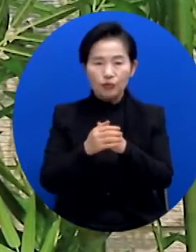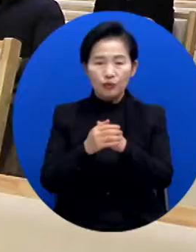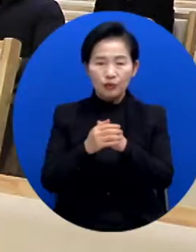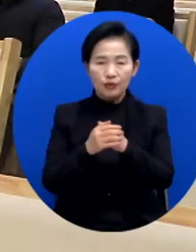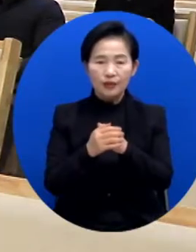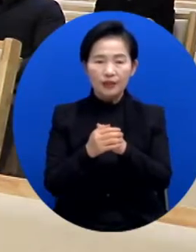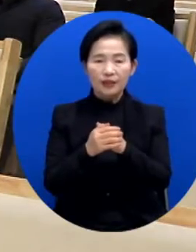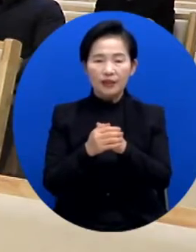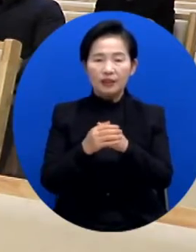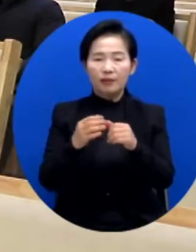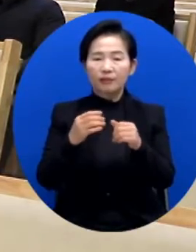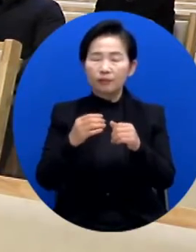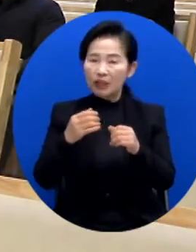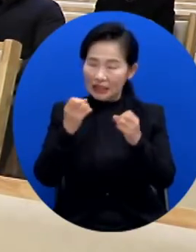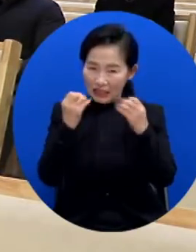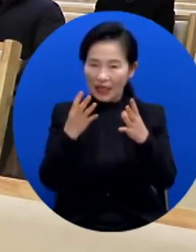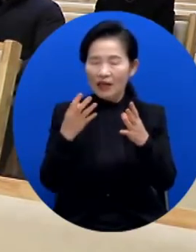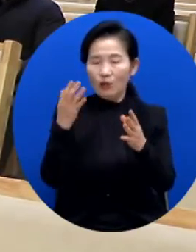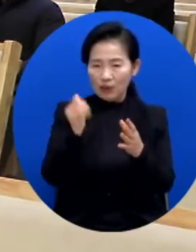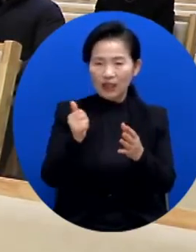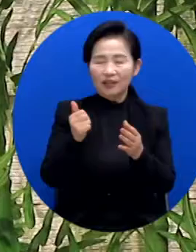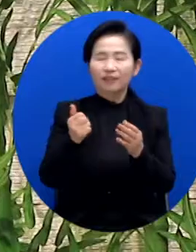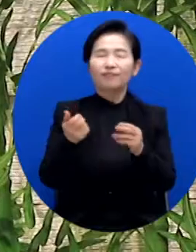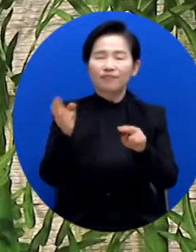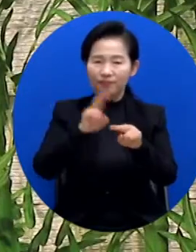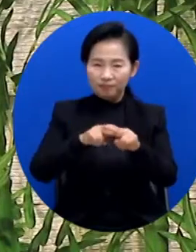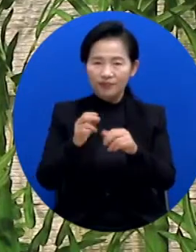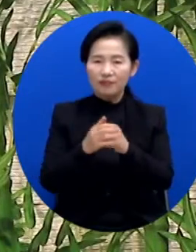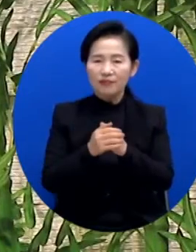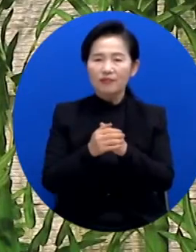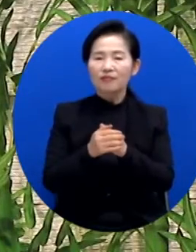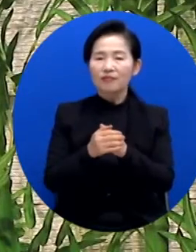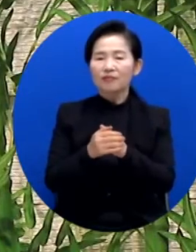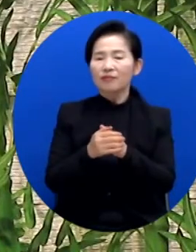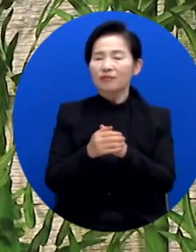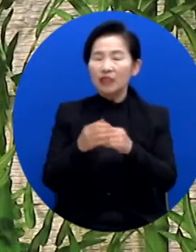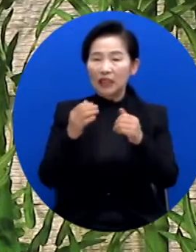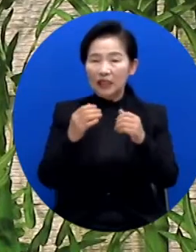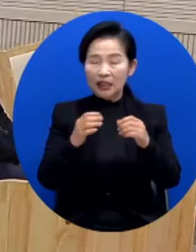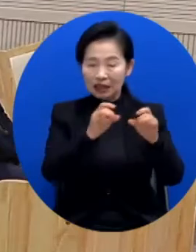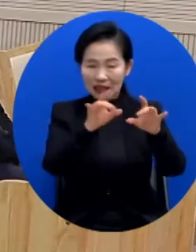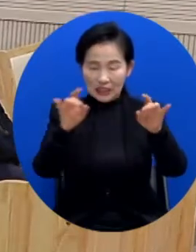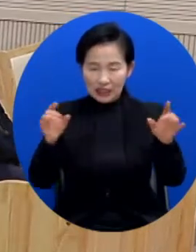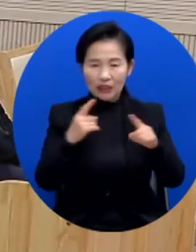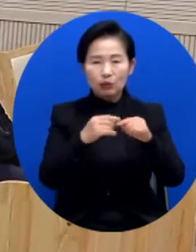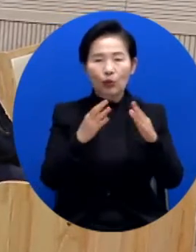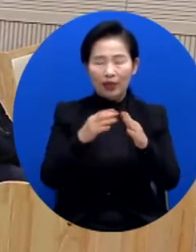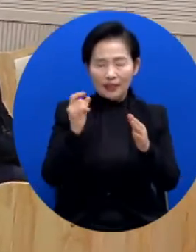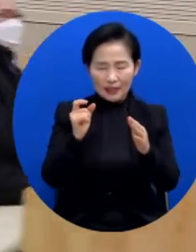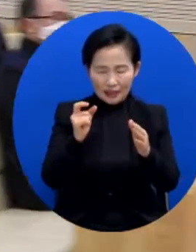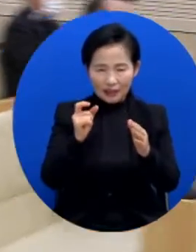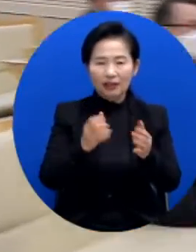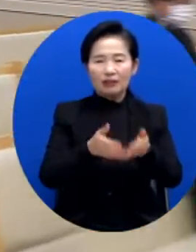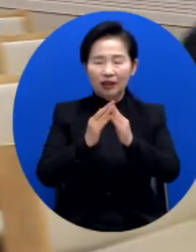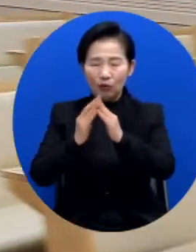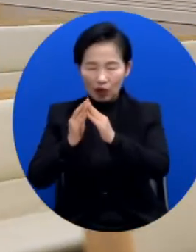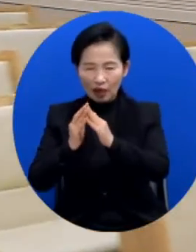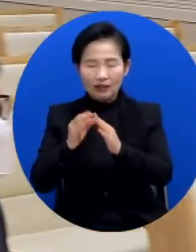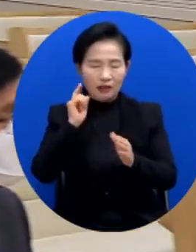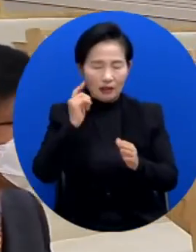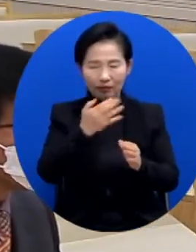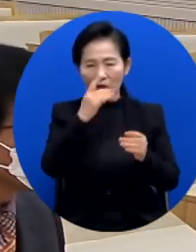회장으로 임명했습니다 노 태 윤 목사는 지교회를 든든히 세우도록 돕는 아름다운 연합회를 만들어가겠다 며